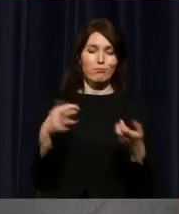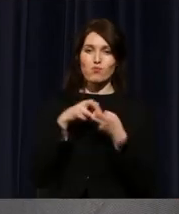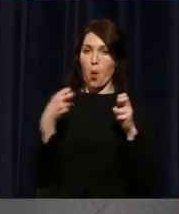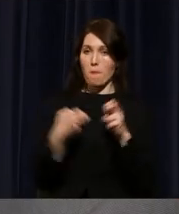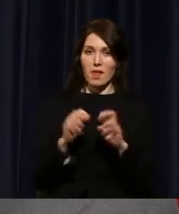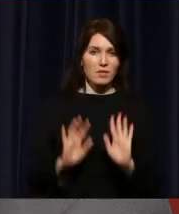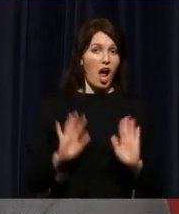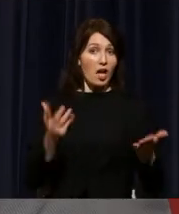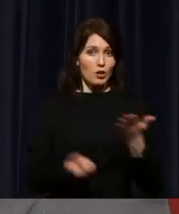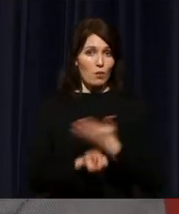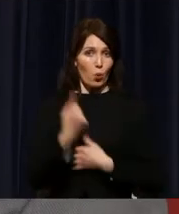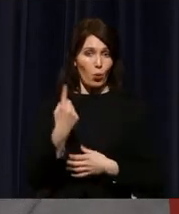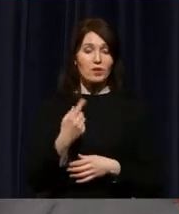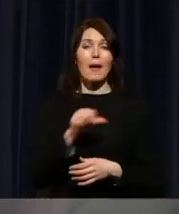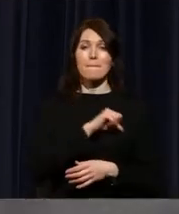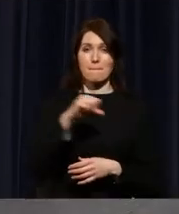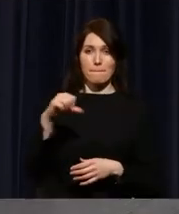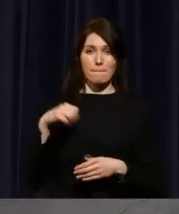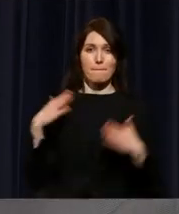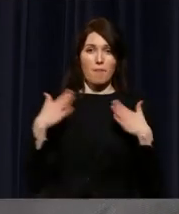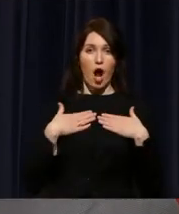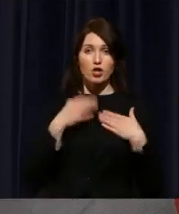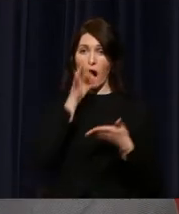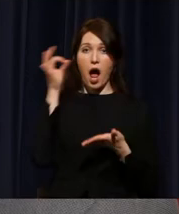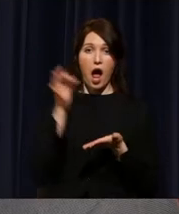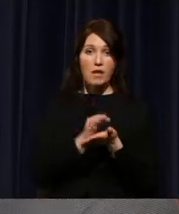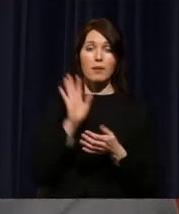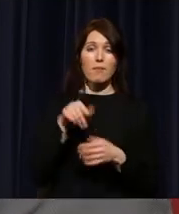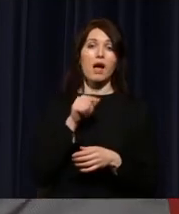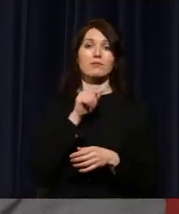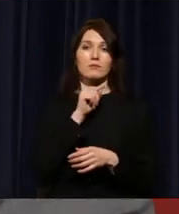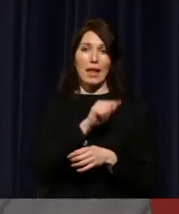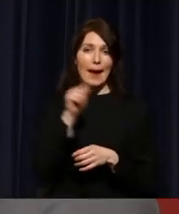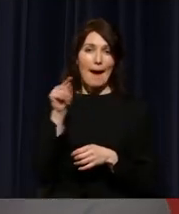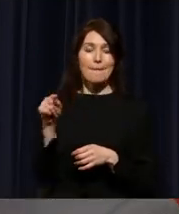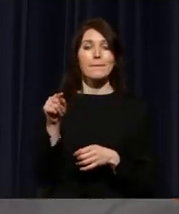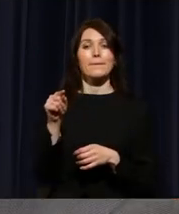tādas rodas, mēs esam paši atbildīgi par tiem